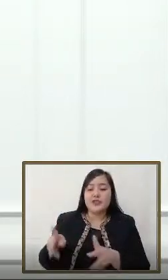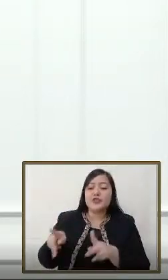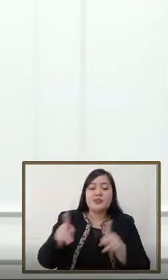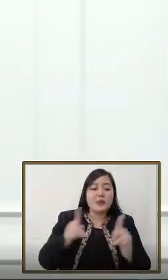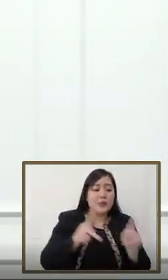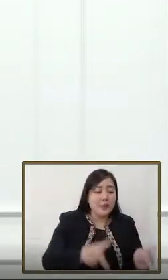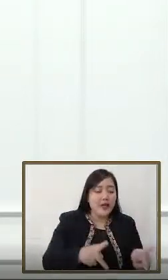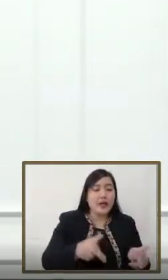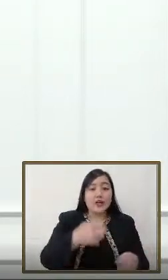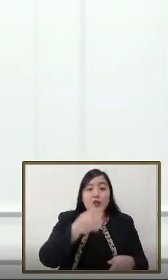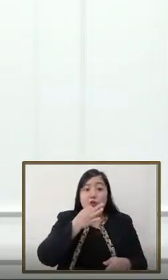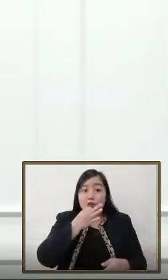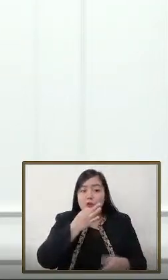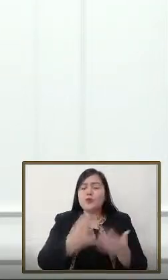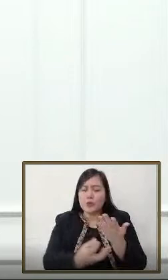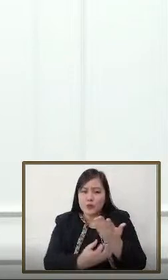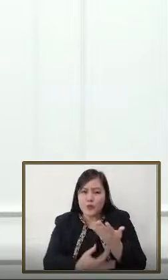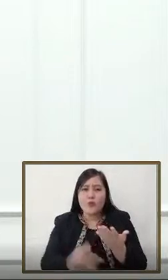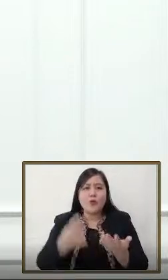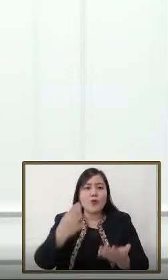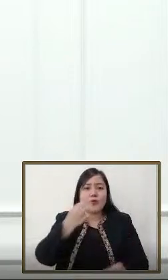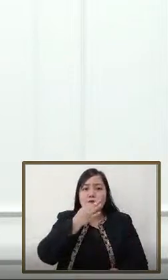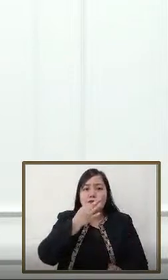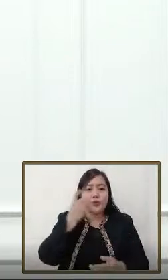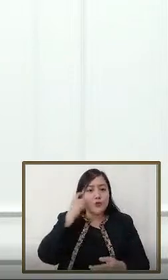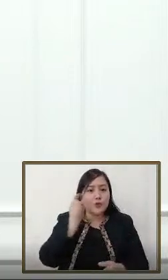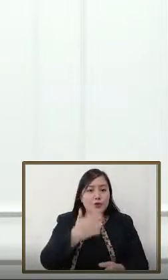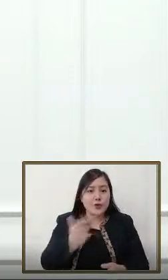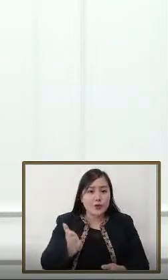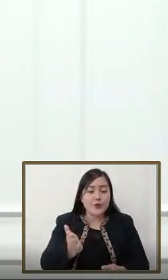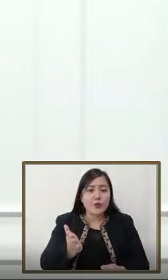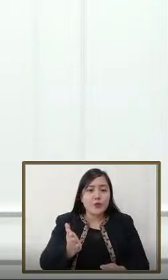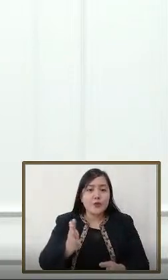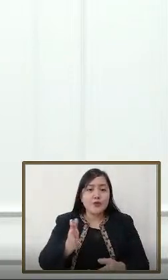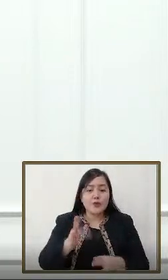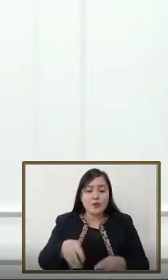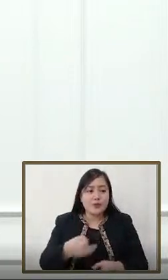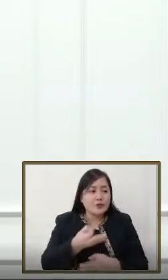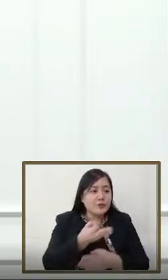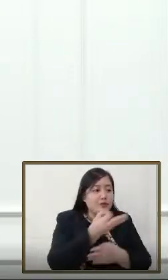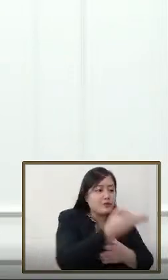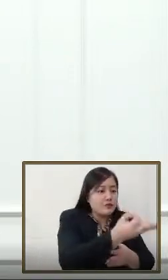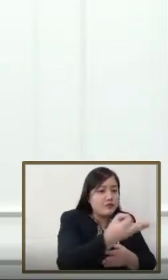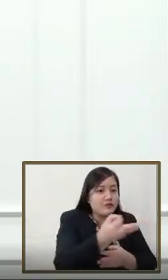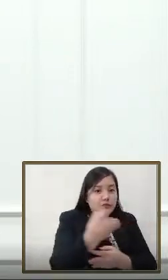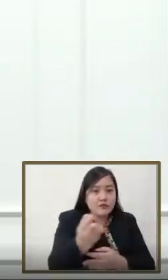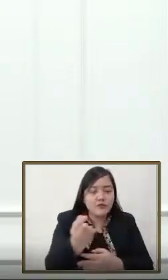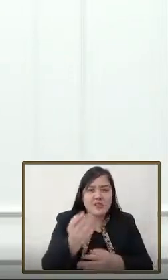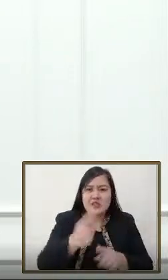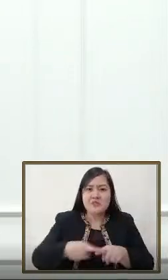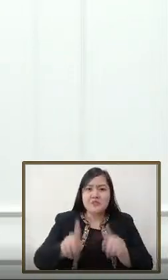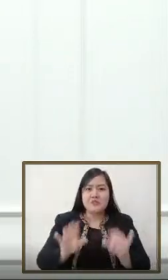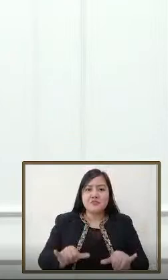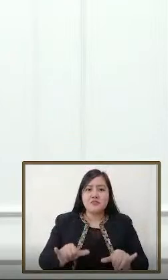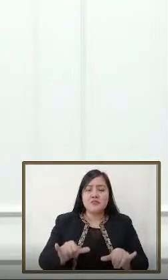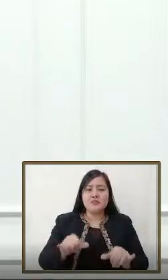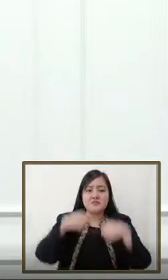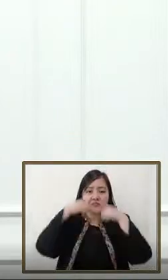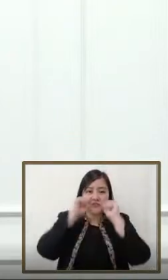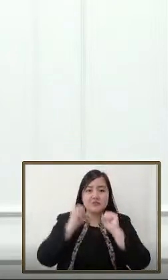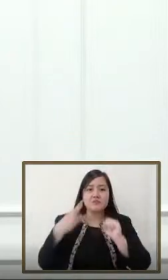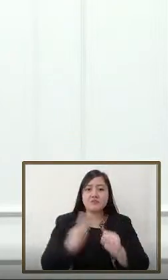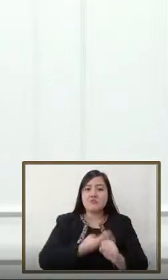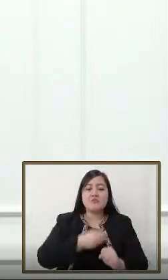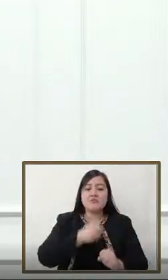eh. Pero nakakalungkot pa rin. Bakit? May problem. Therefore, kapatid, dito mo